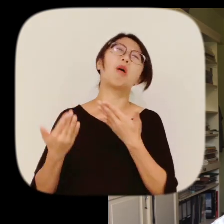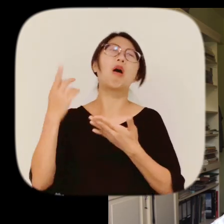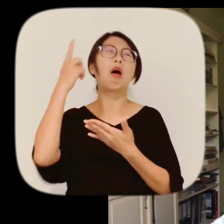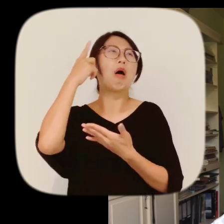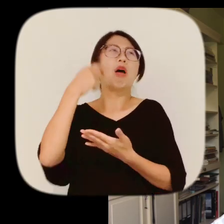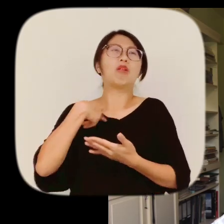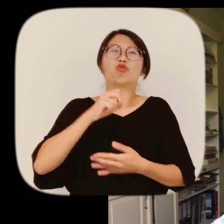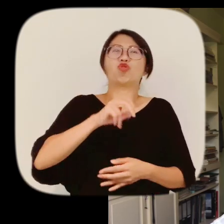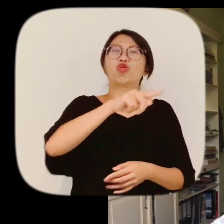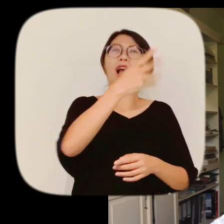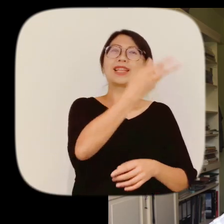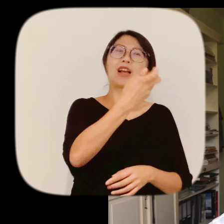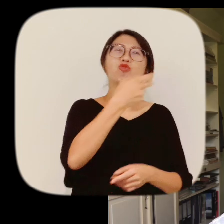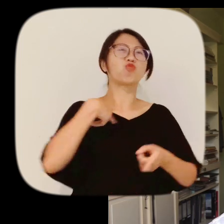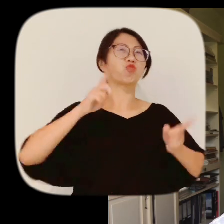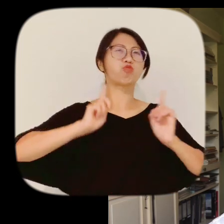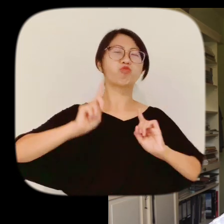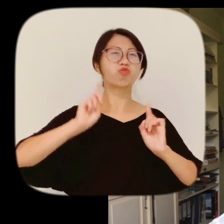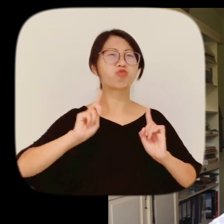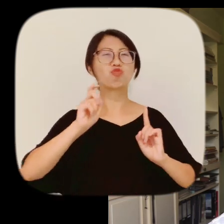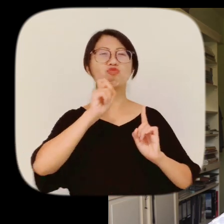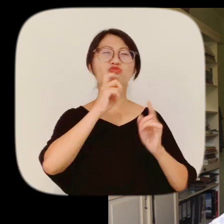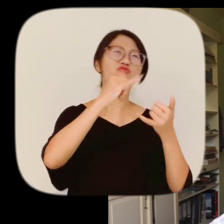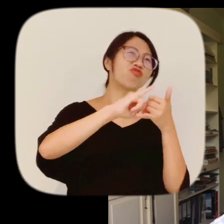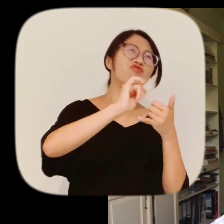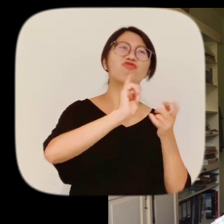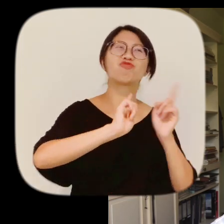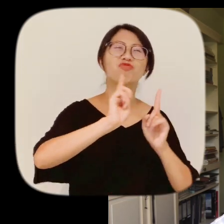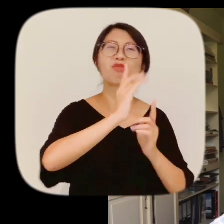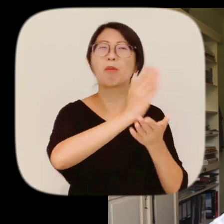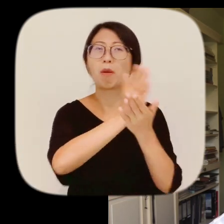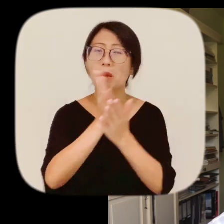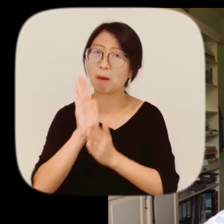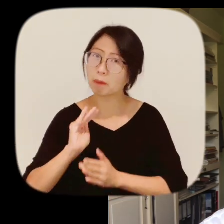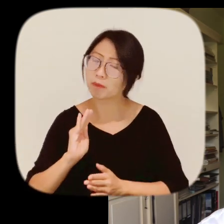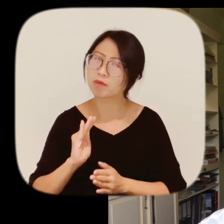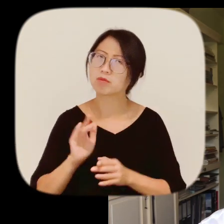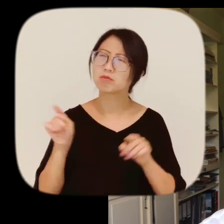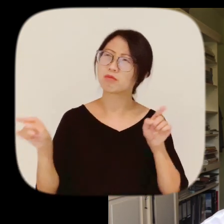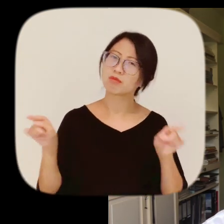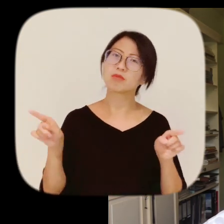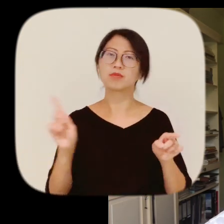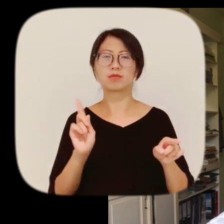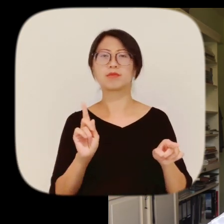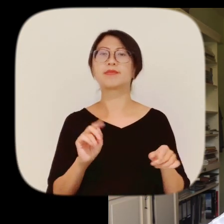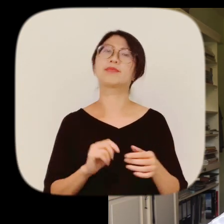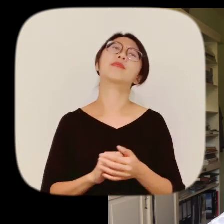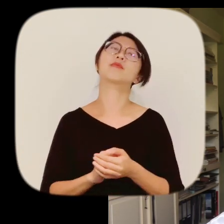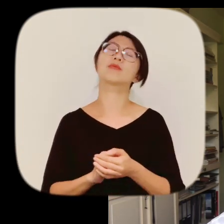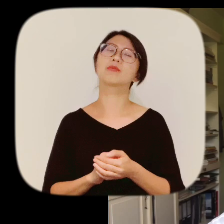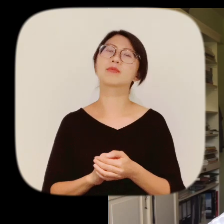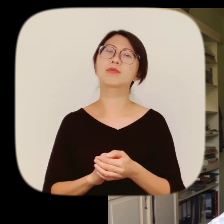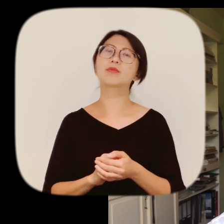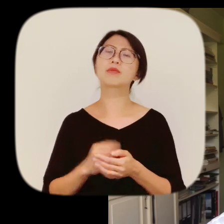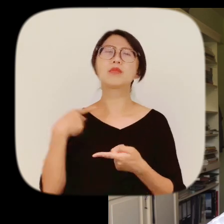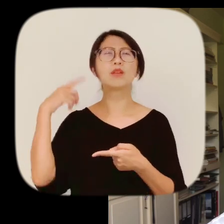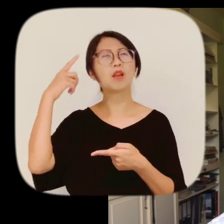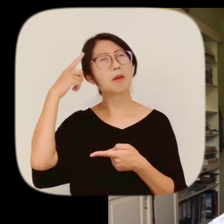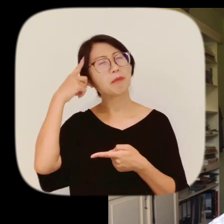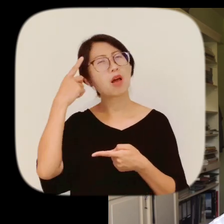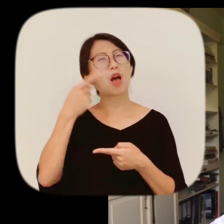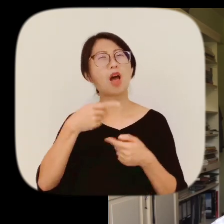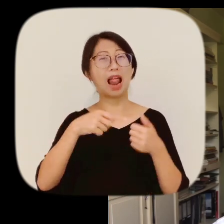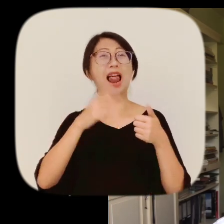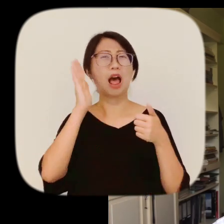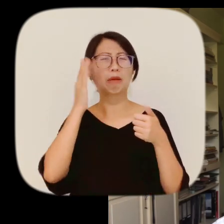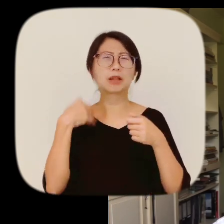就是过去一些很逍遥的日子呢这是一个很痛苦的抉择因为事实上他发觉呢他人